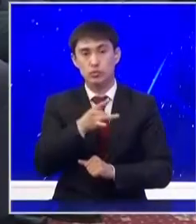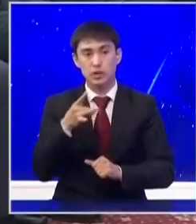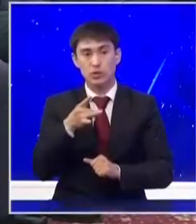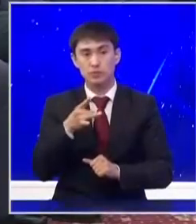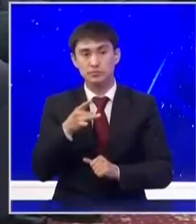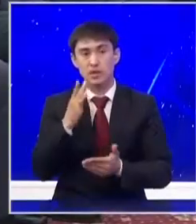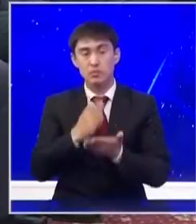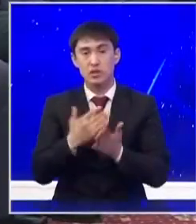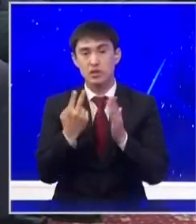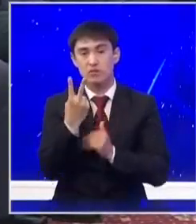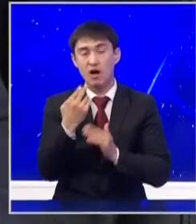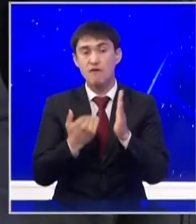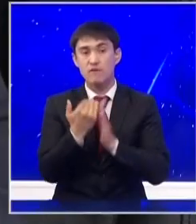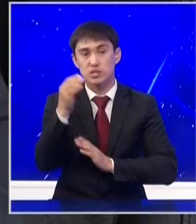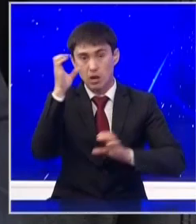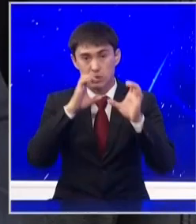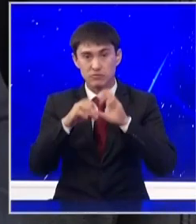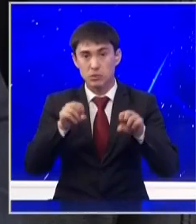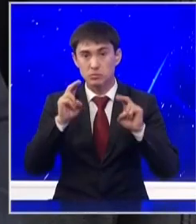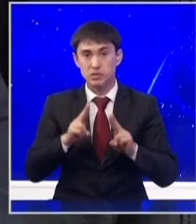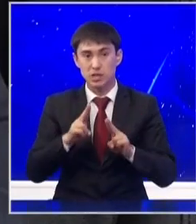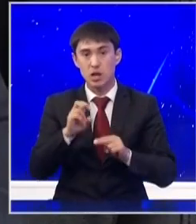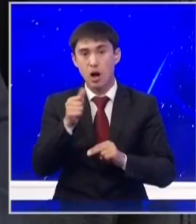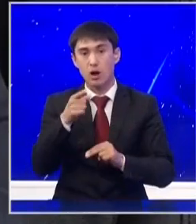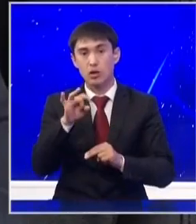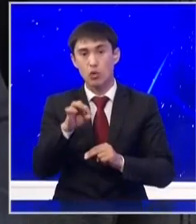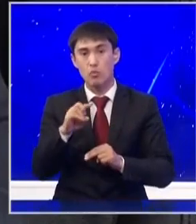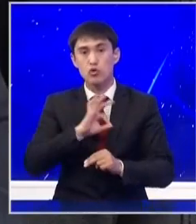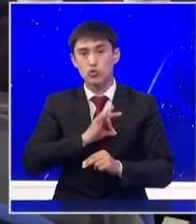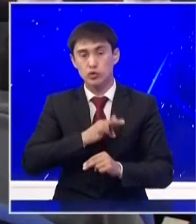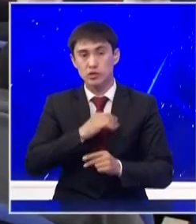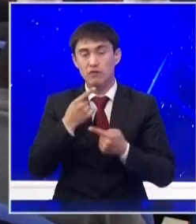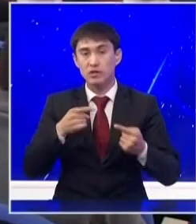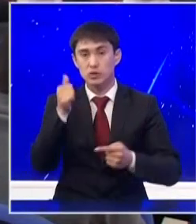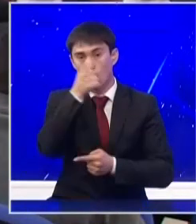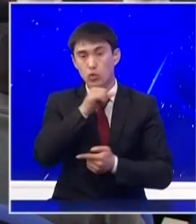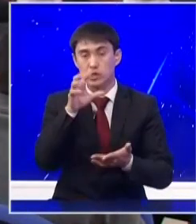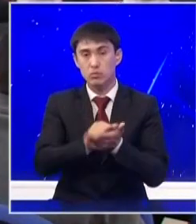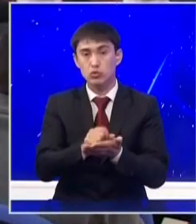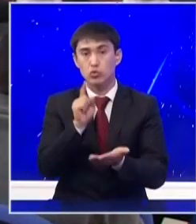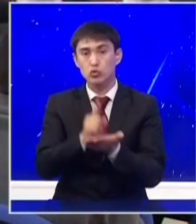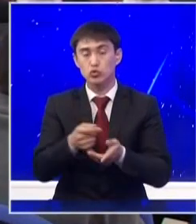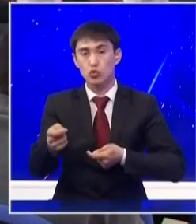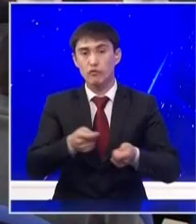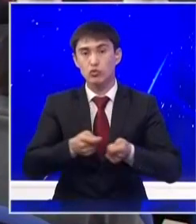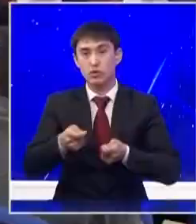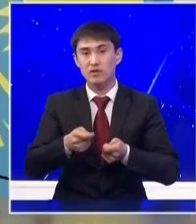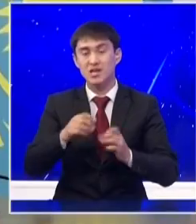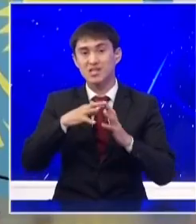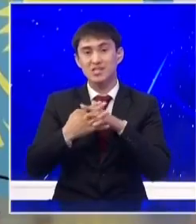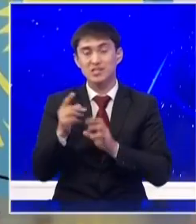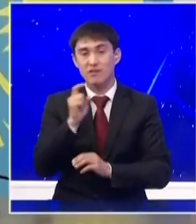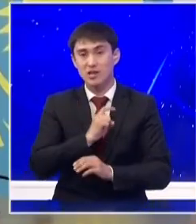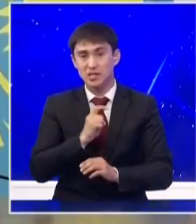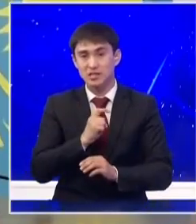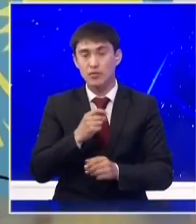имеет два высших образования по специальностям агроном и юрист в разные годы занимал должности руководителя управления сельского